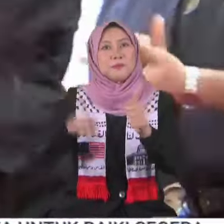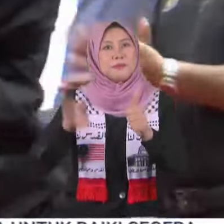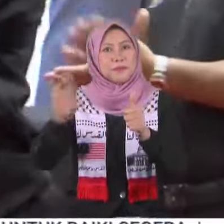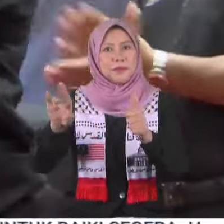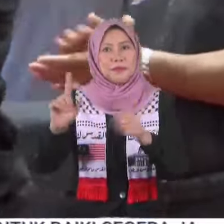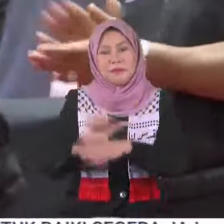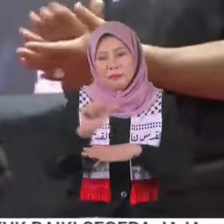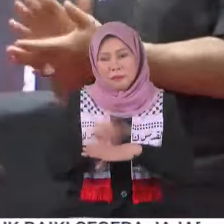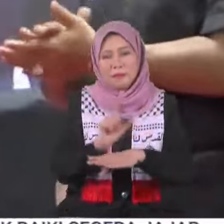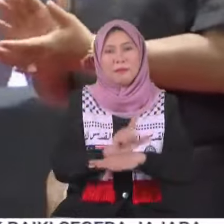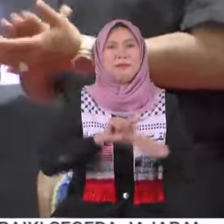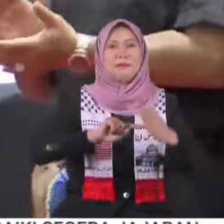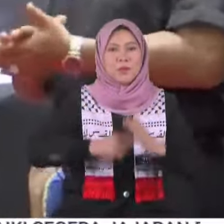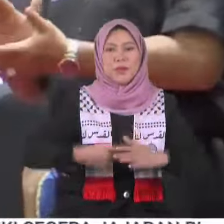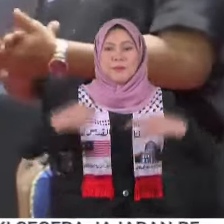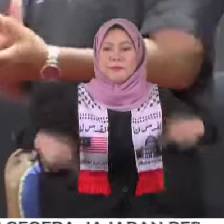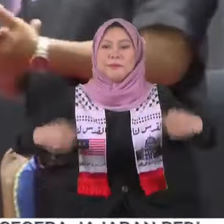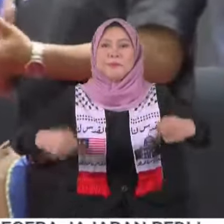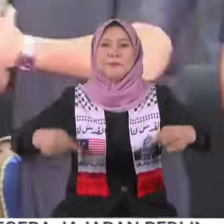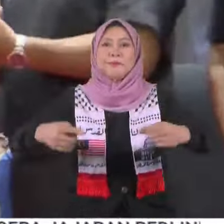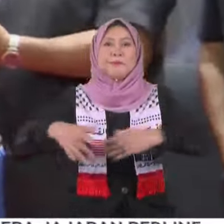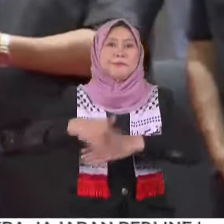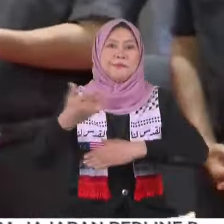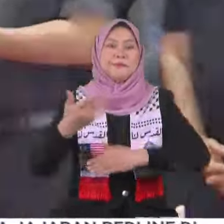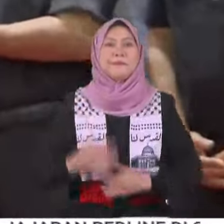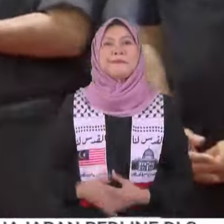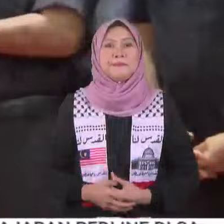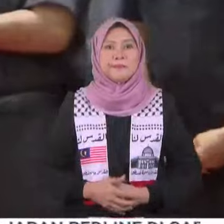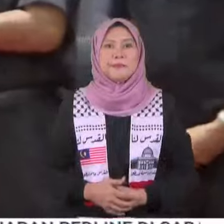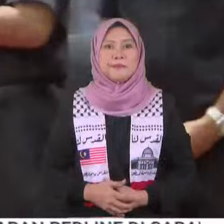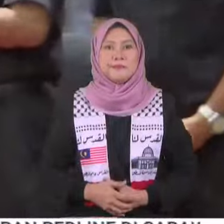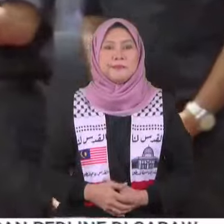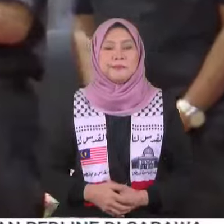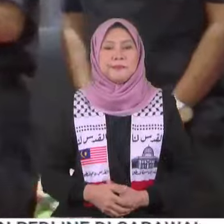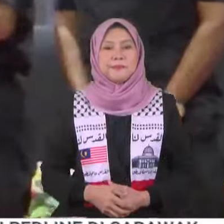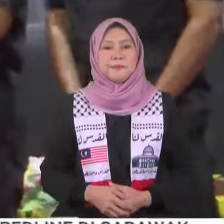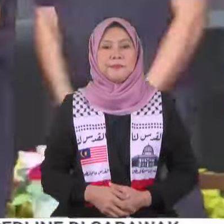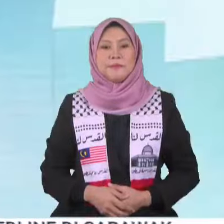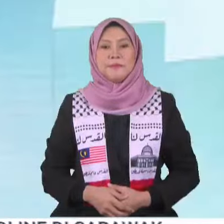menjalani latihan dan memulakan pertandingan peringkat awal.